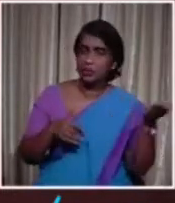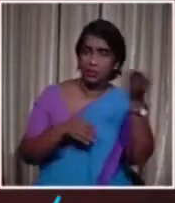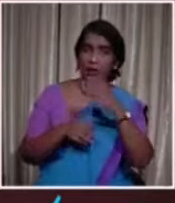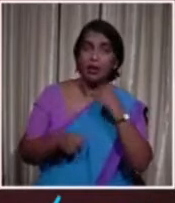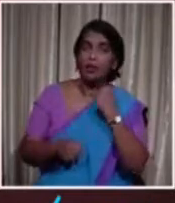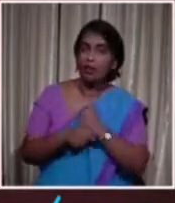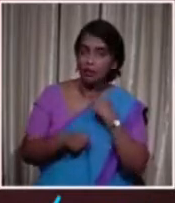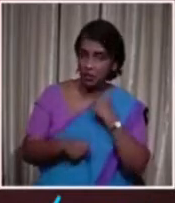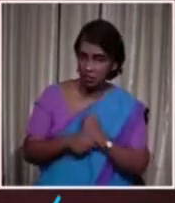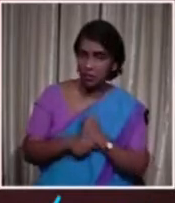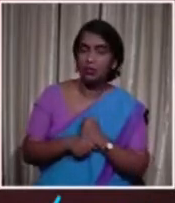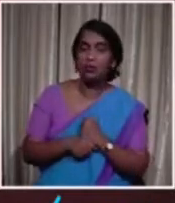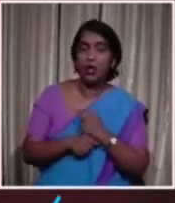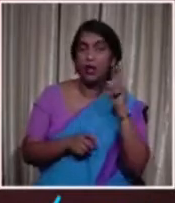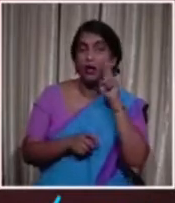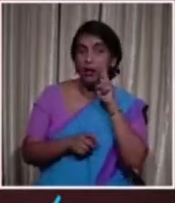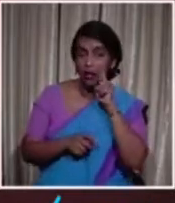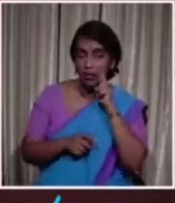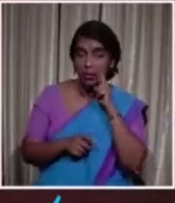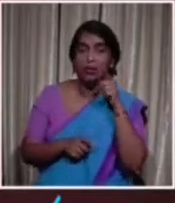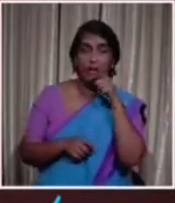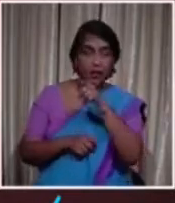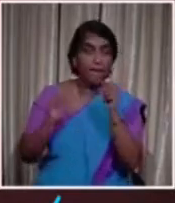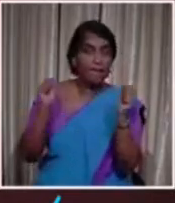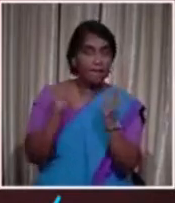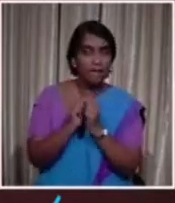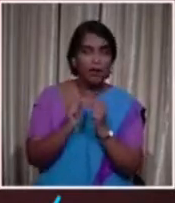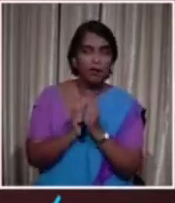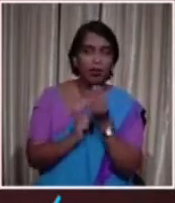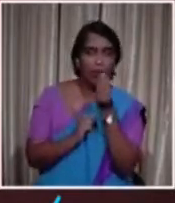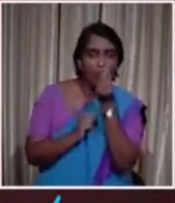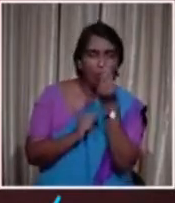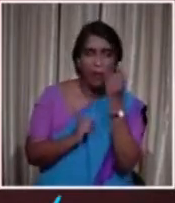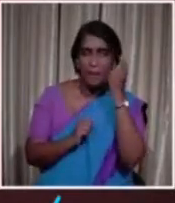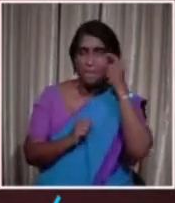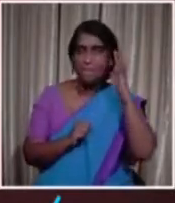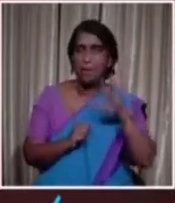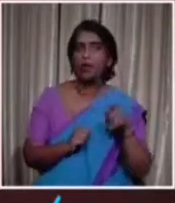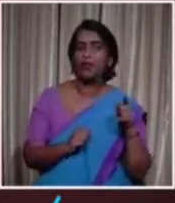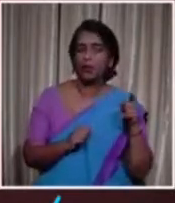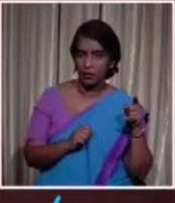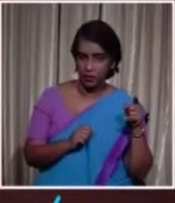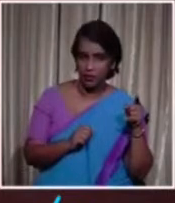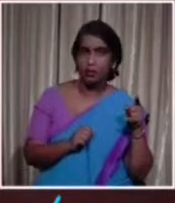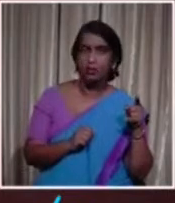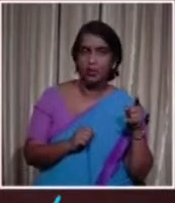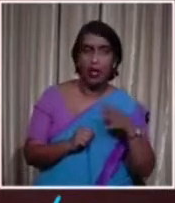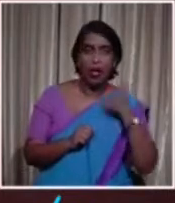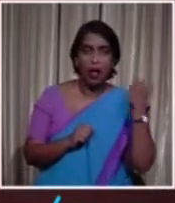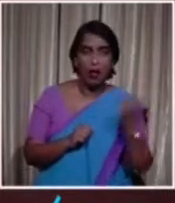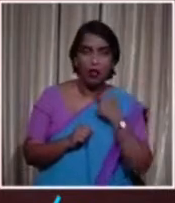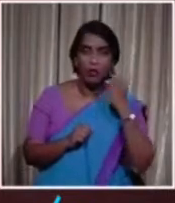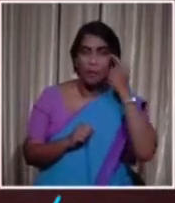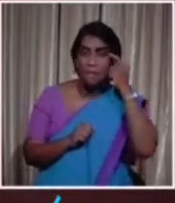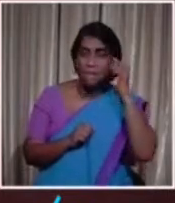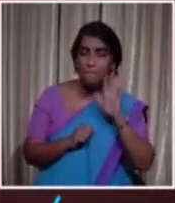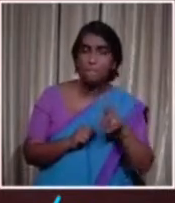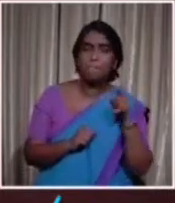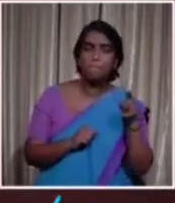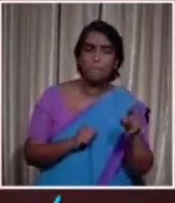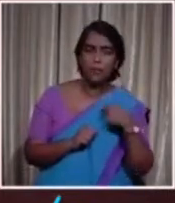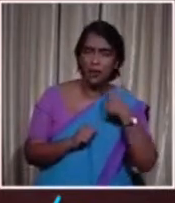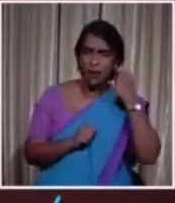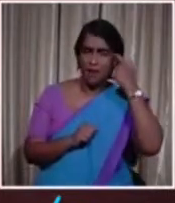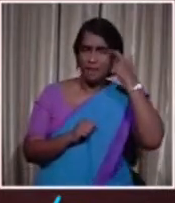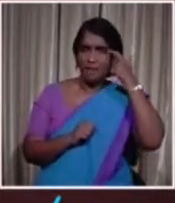රජය එහෙම නැත්නම් රනිල් වික්‍රමසිංහ මැතිතුමා මේ කරපු දේ ගැන පුංචි බලාපොරොත්තුවක් ඇති කරගෙන ඉන්නේ. අලුත් බලාපොරොත්තුවක් ගැන ඔළුවේ